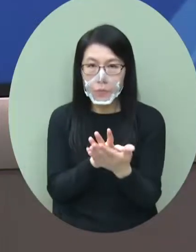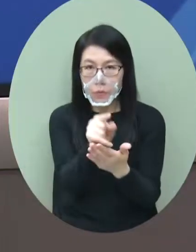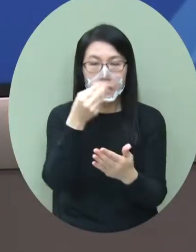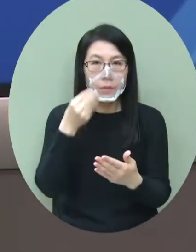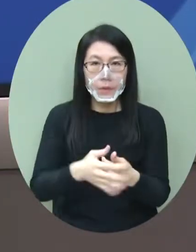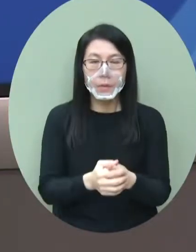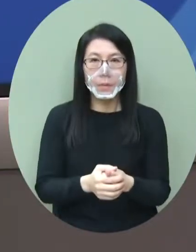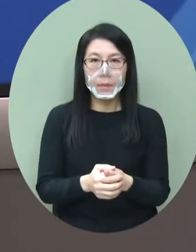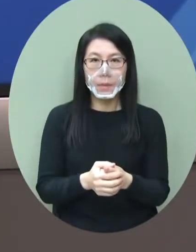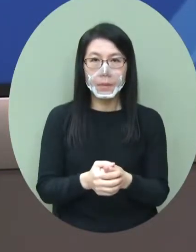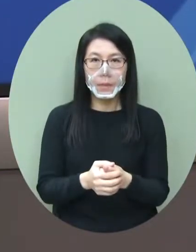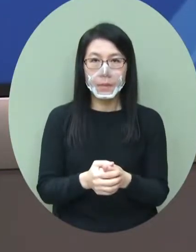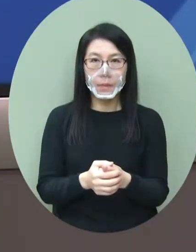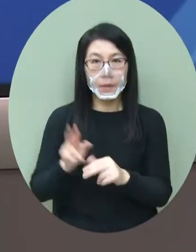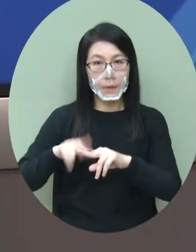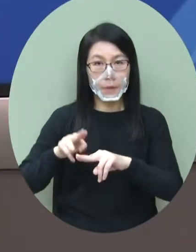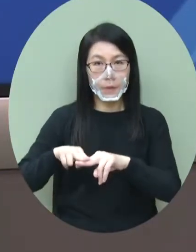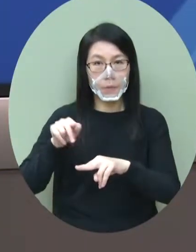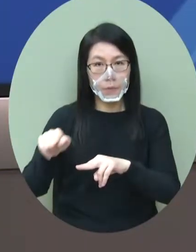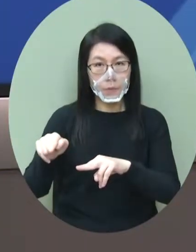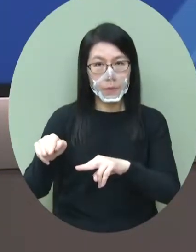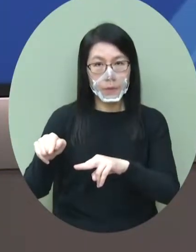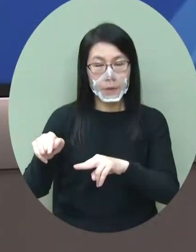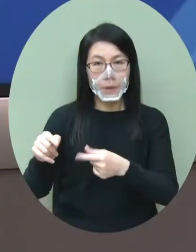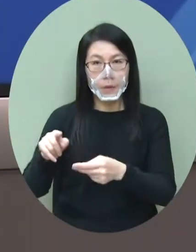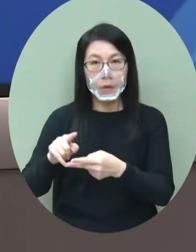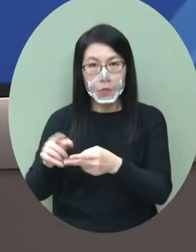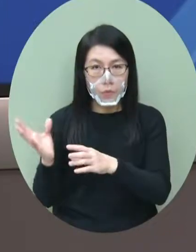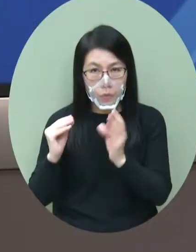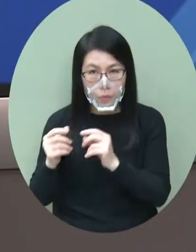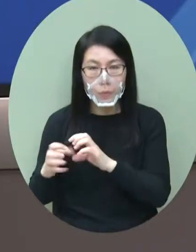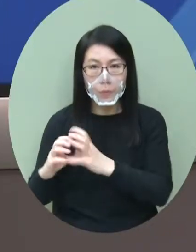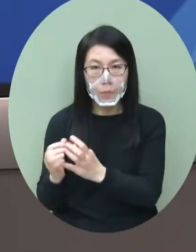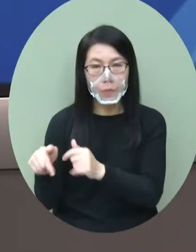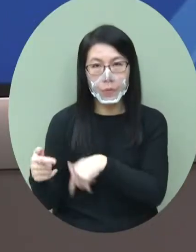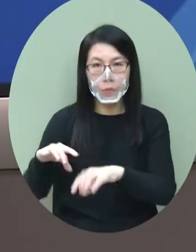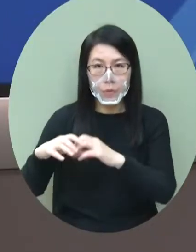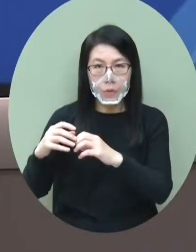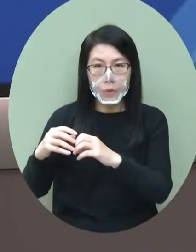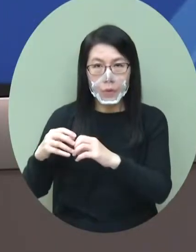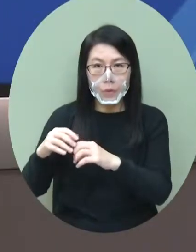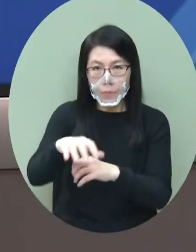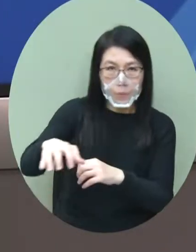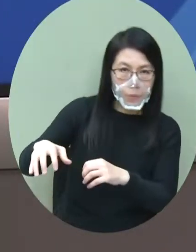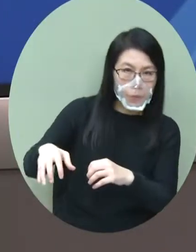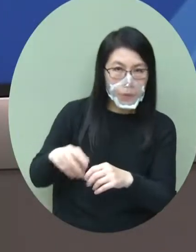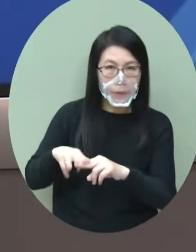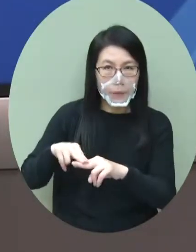作小组，我们通过内地的工信部和我们在